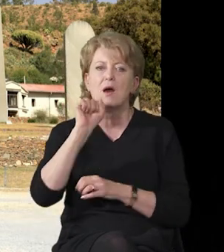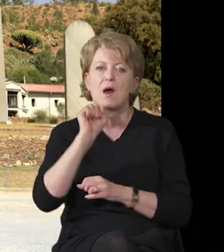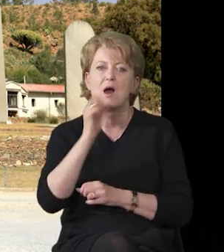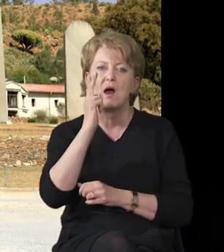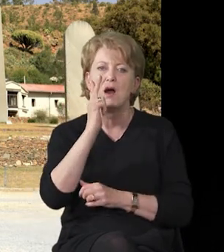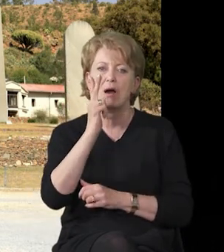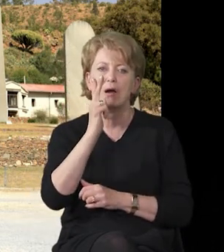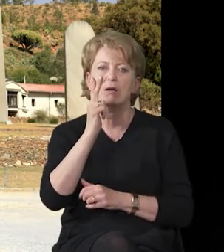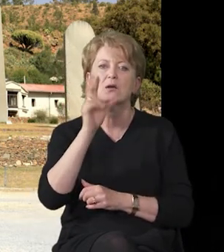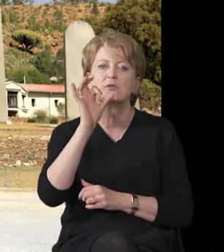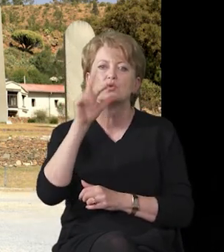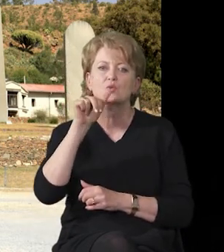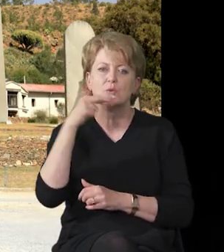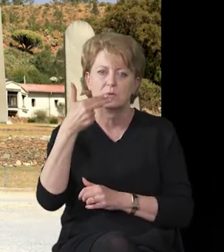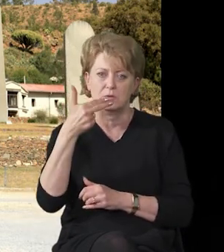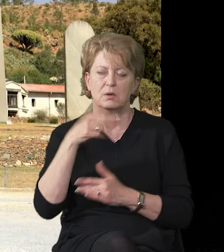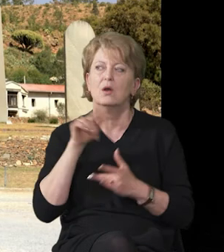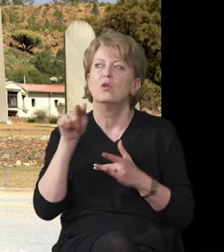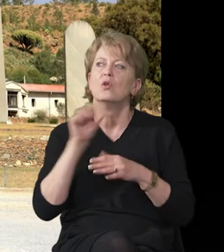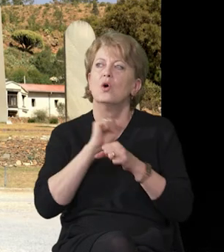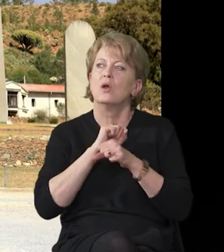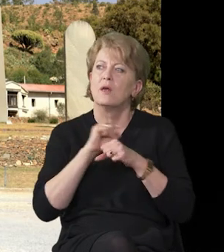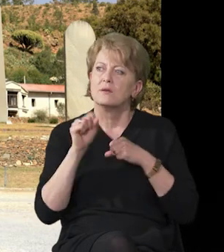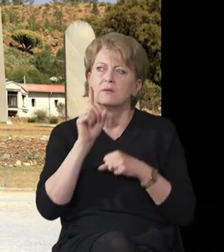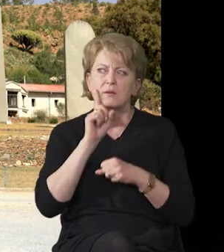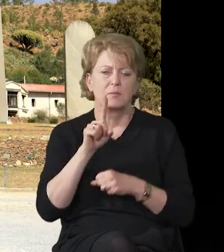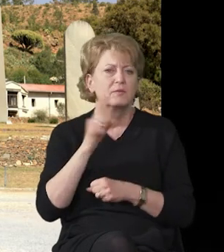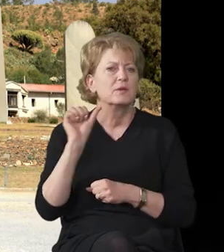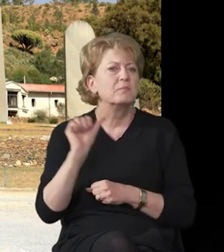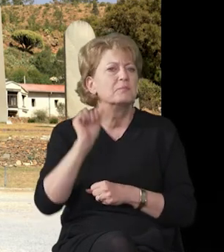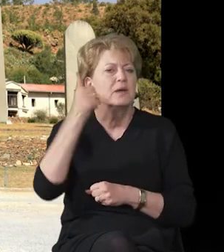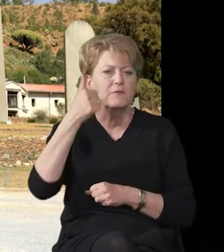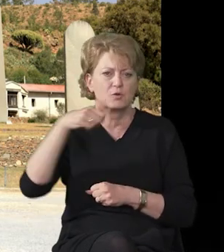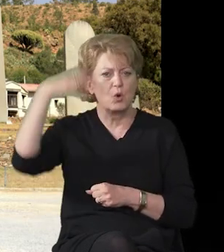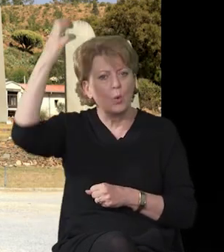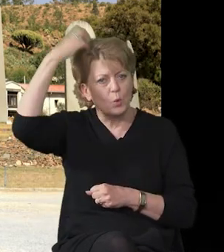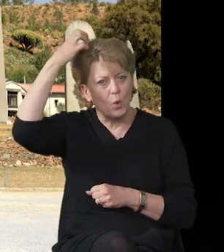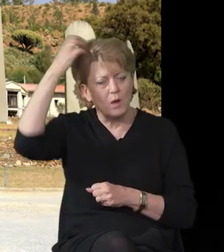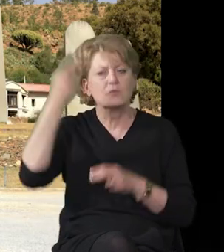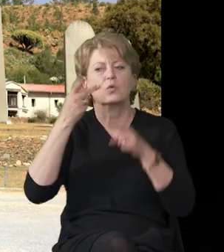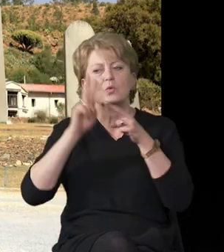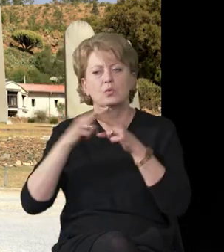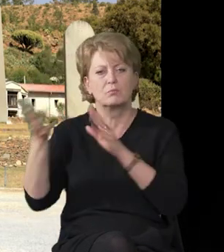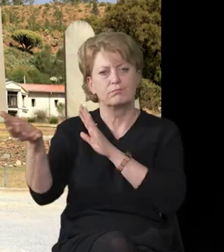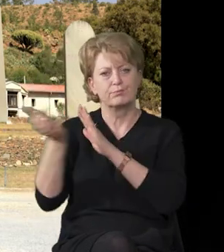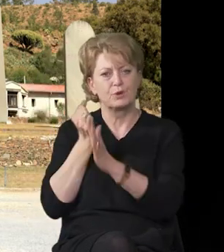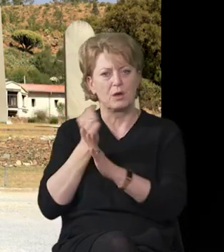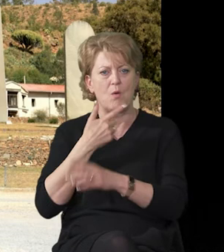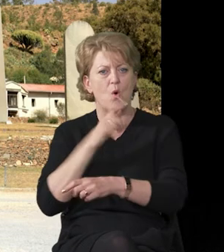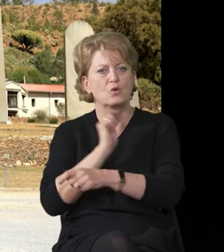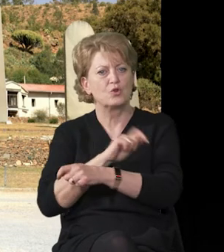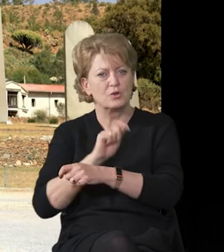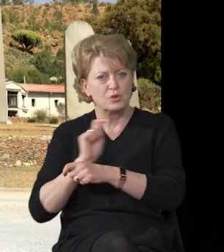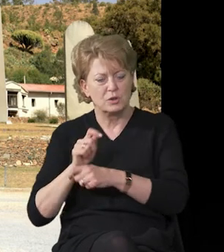Aksum to jest pierwsze na kontynencie afrykańskim królestwo, które przejęło chrześcijaństwo jako religię panującą, jako trzecie